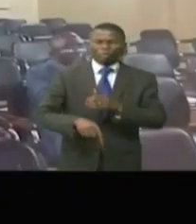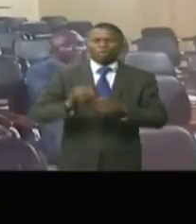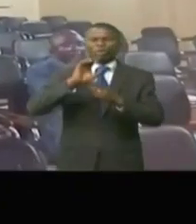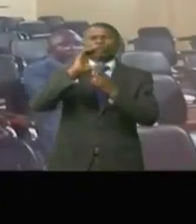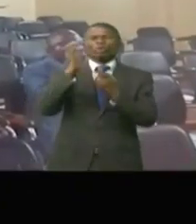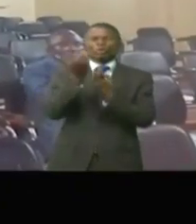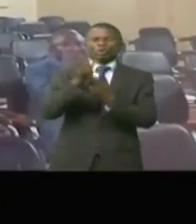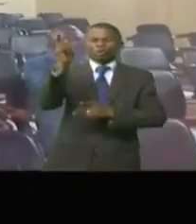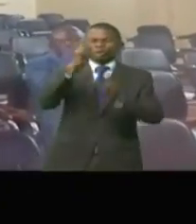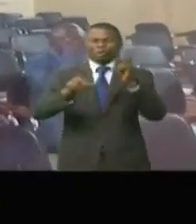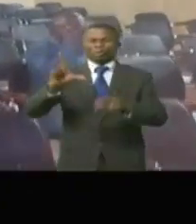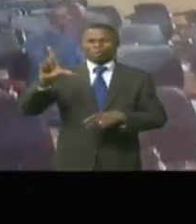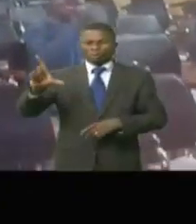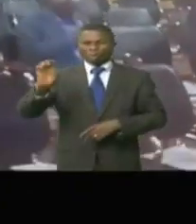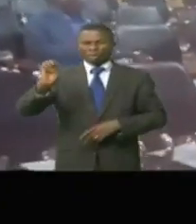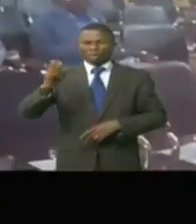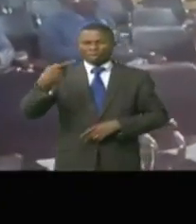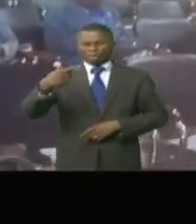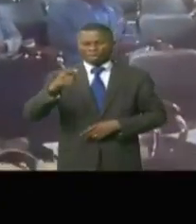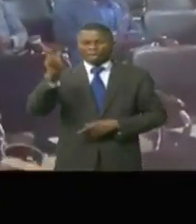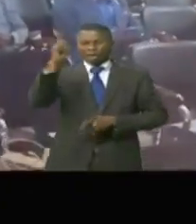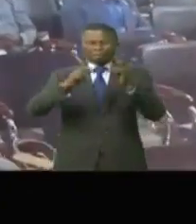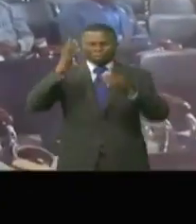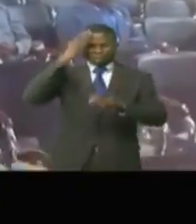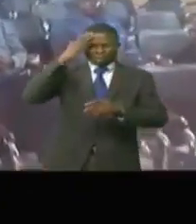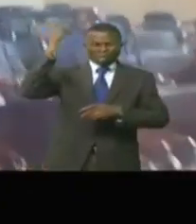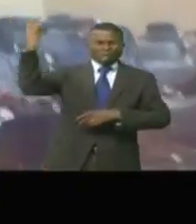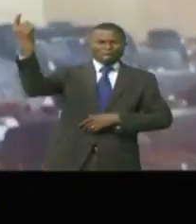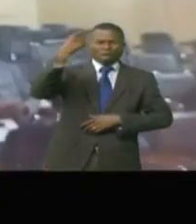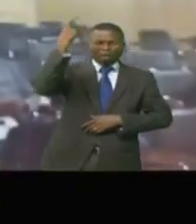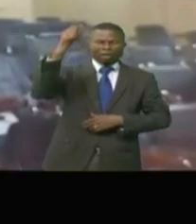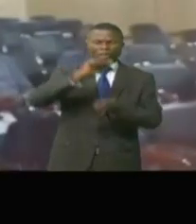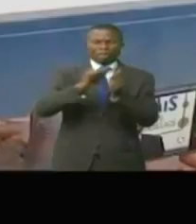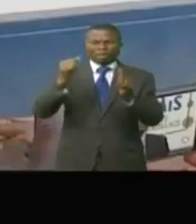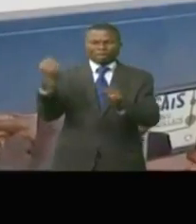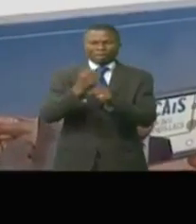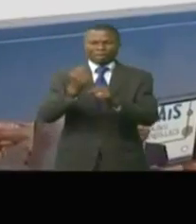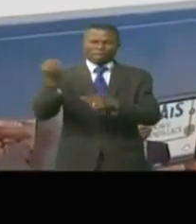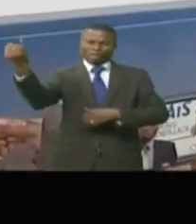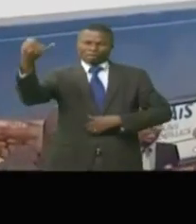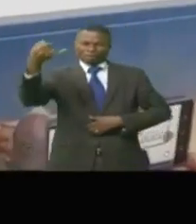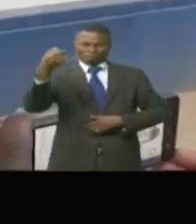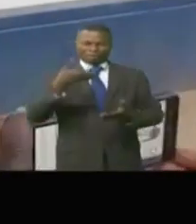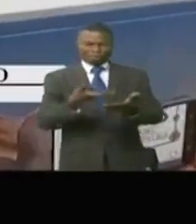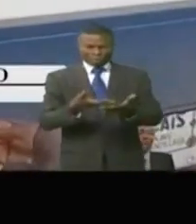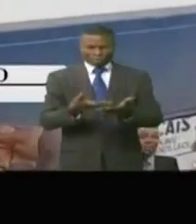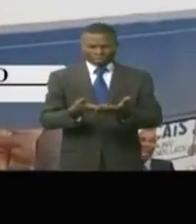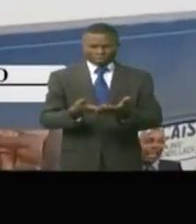culture du peuple Léga, un peuple reconnu dans le monde à travers ses œuvres d'art.